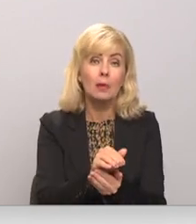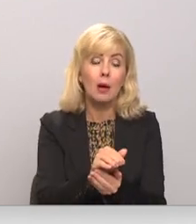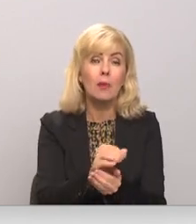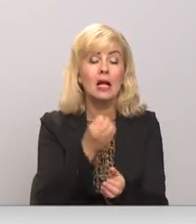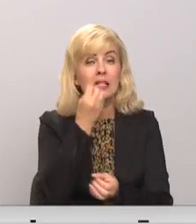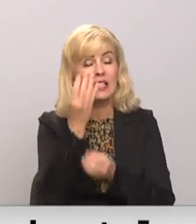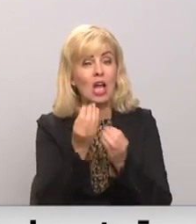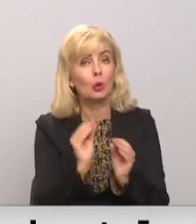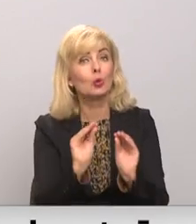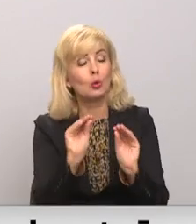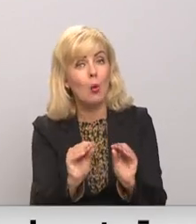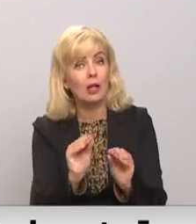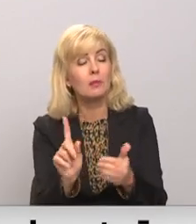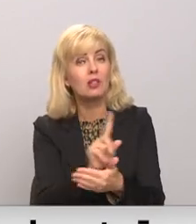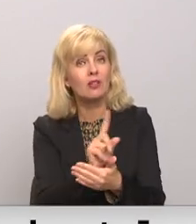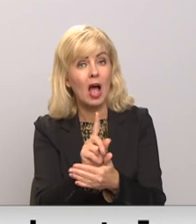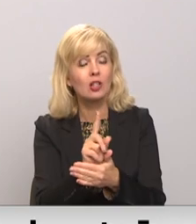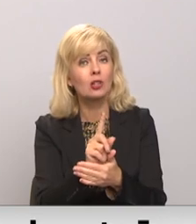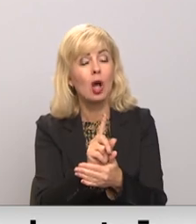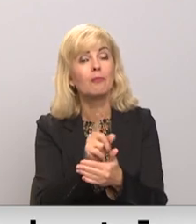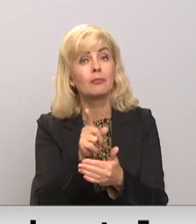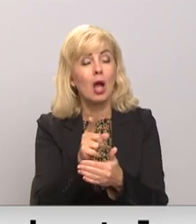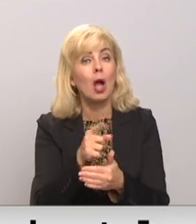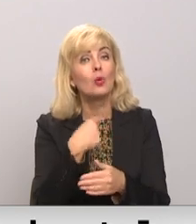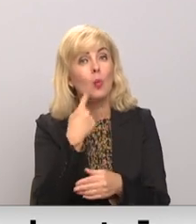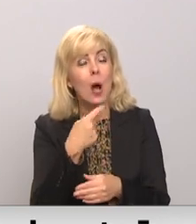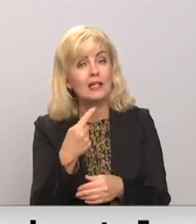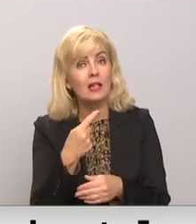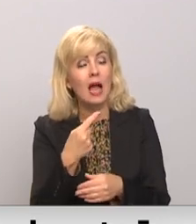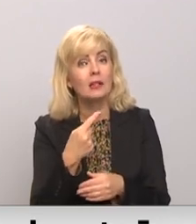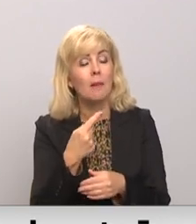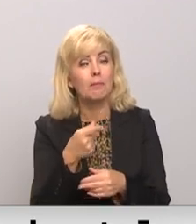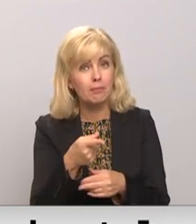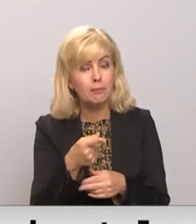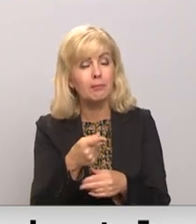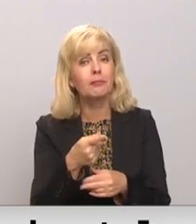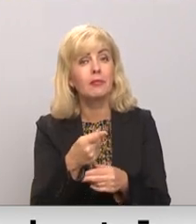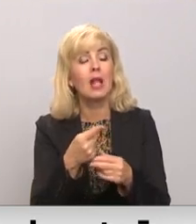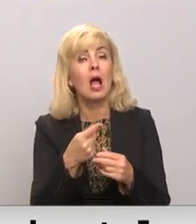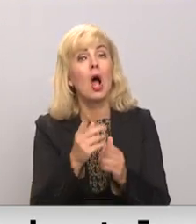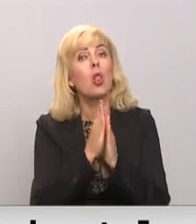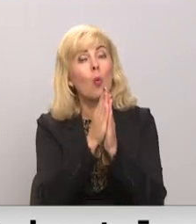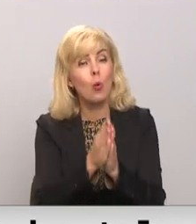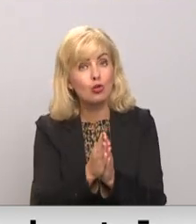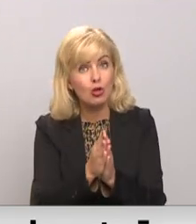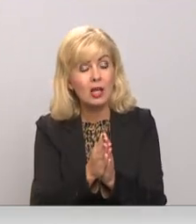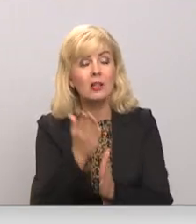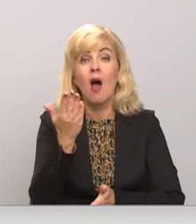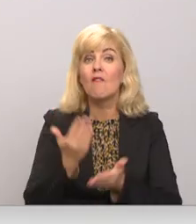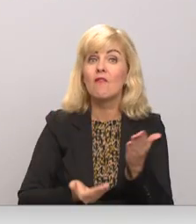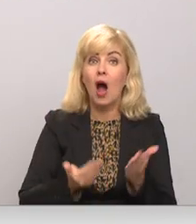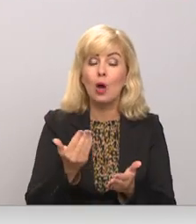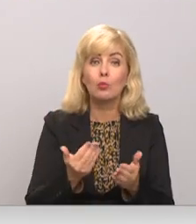i svecētis un uzgaidam lūkšanas. Tāda arī mēs ir tradīcija izavīsusies. Domāju, ka nu, tas varbūt tie